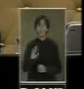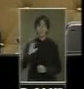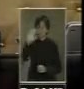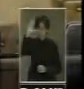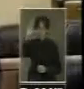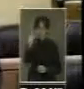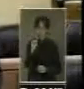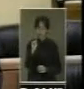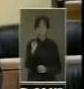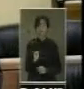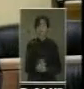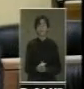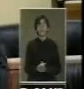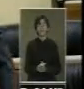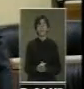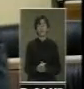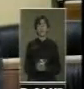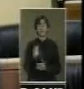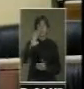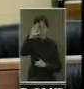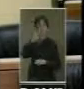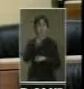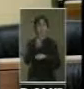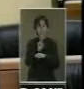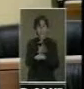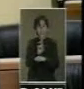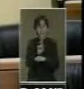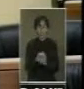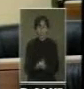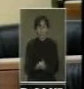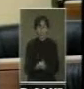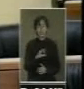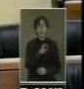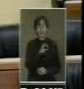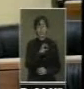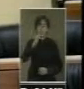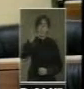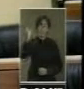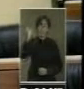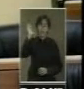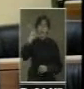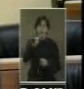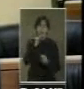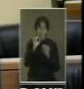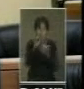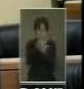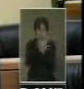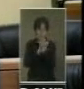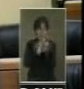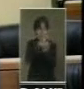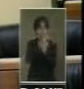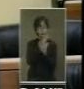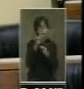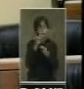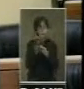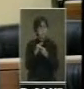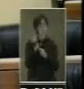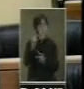ครับปล่อยให้เพื่อนสมาชิกพูดมาแล้วก็คลุมเครือทำให้คนทั้งสภาที่เสียหายหม